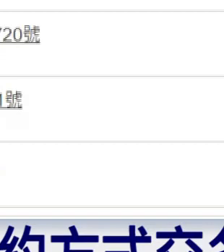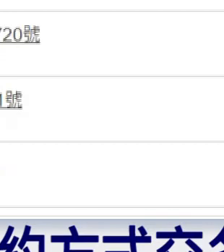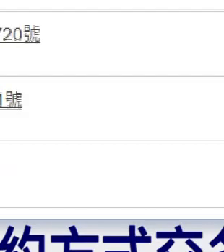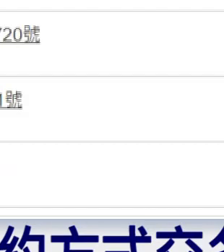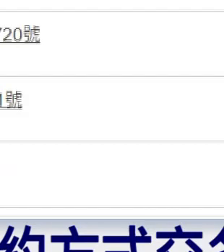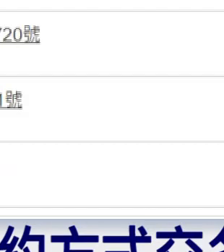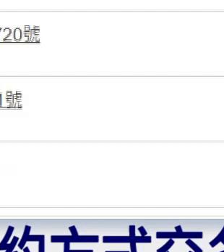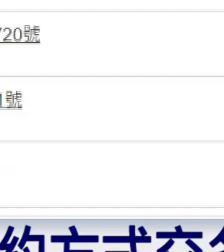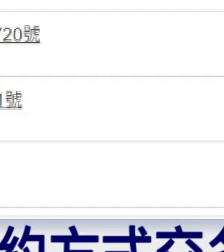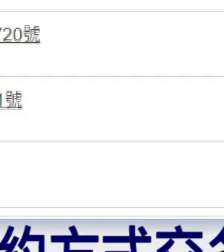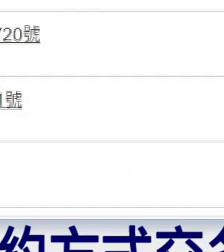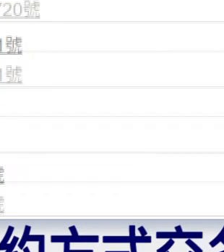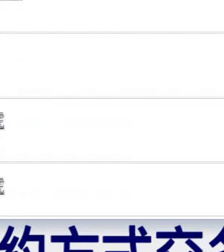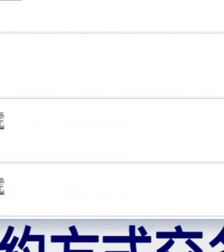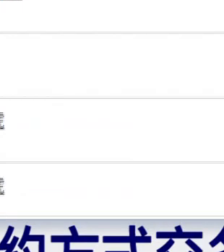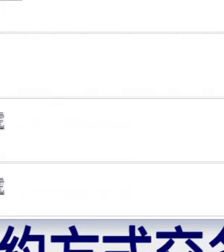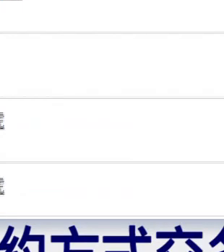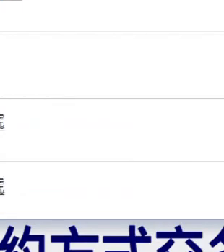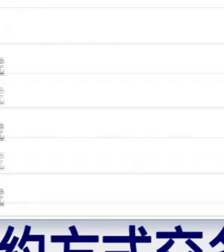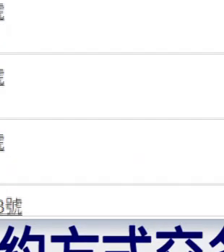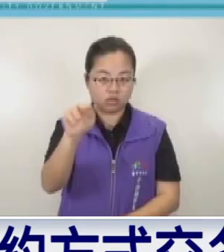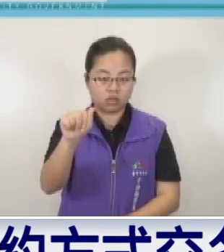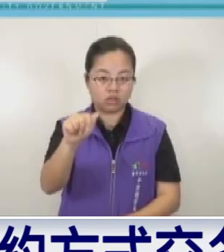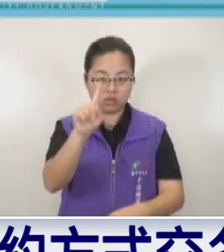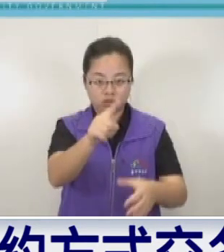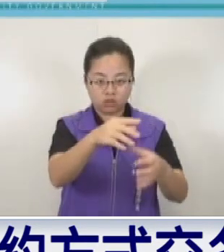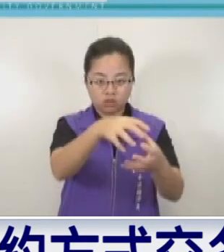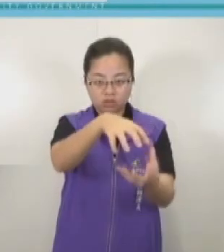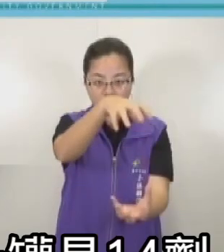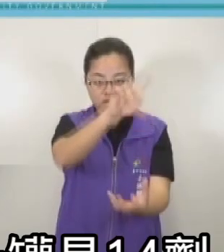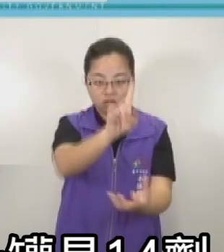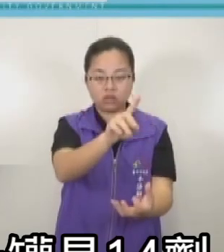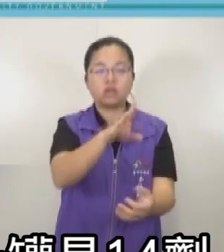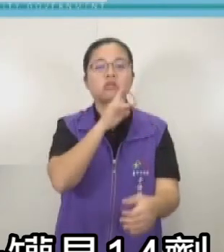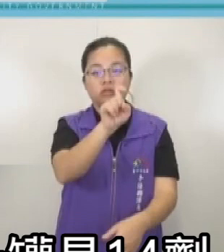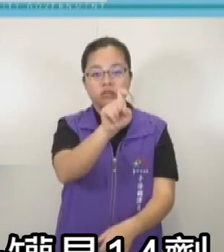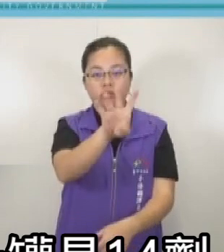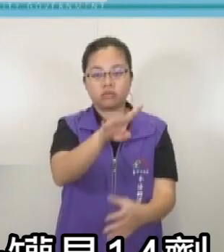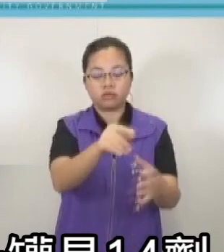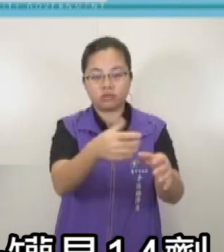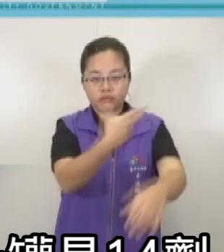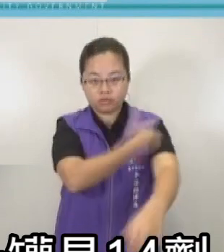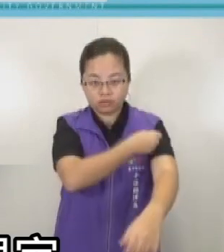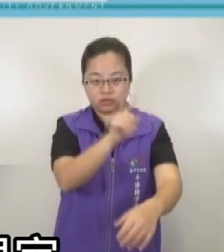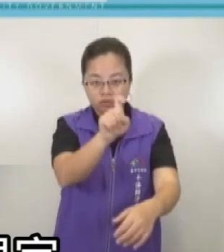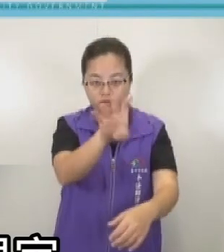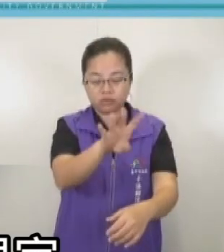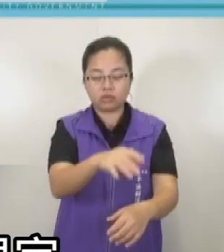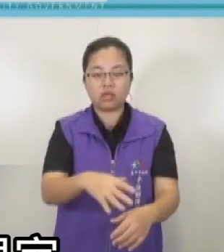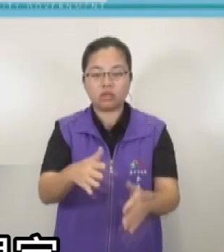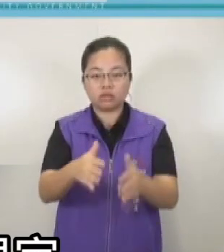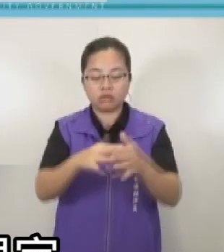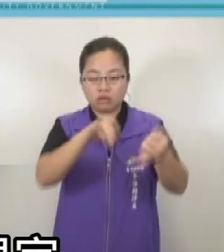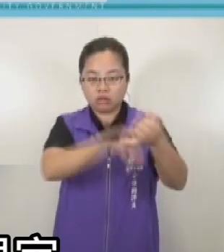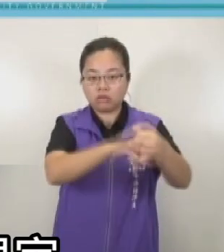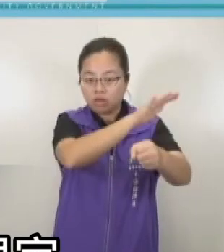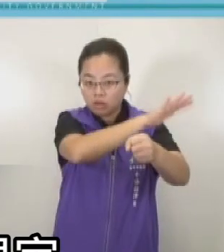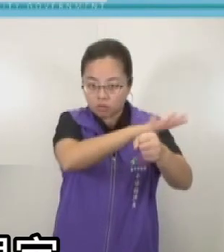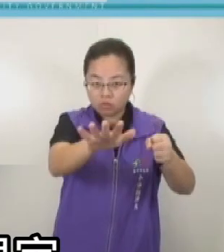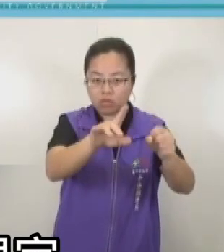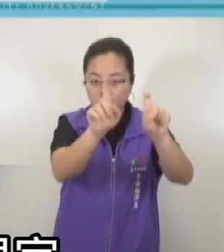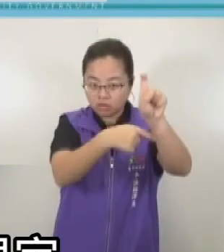无济，民众若要注文，嘛是爱靠运气。 原则上，因为莫德纳一罐是14剂啊，